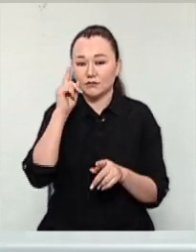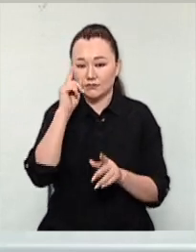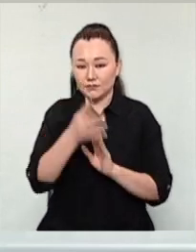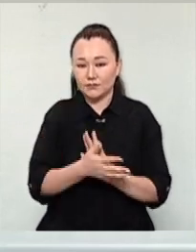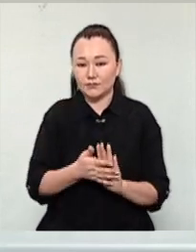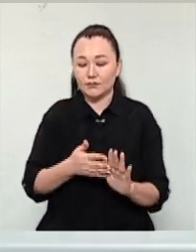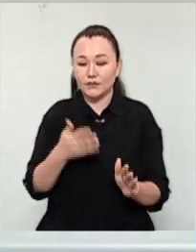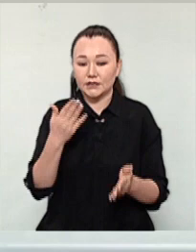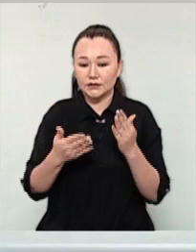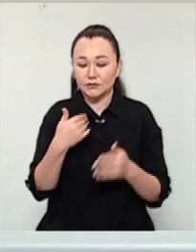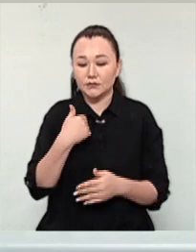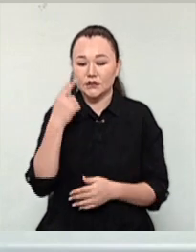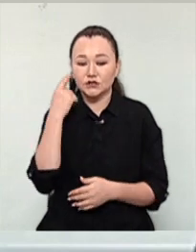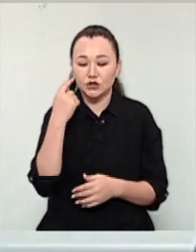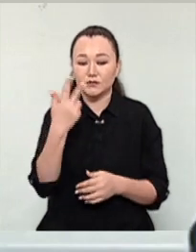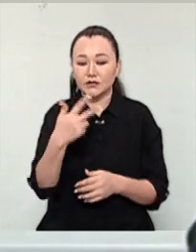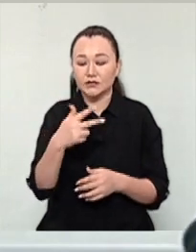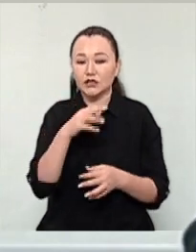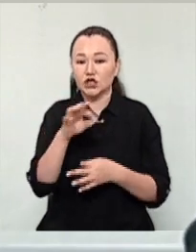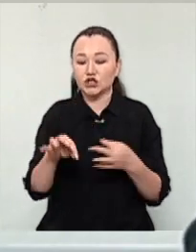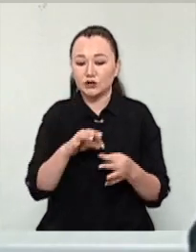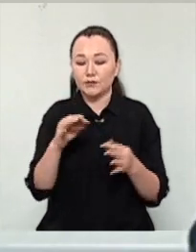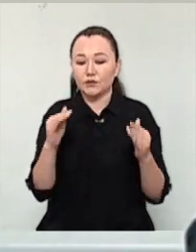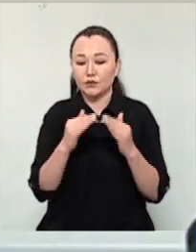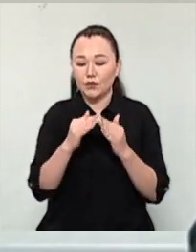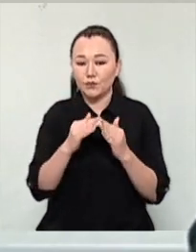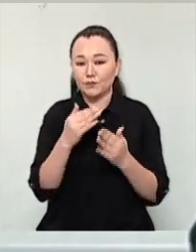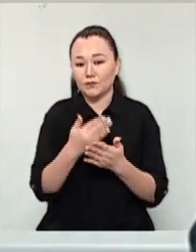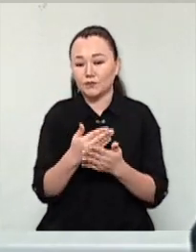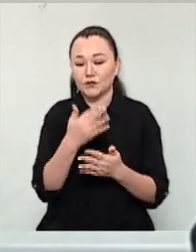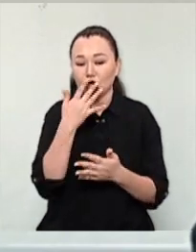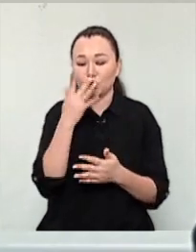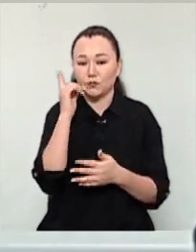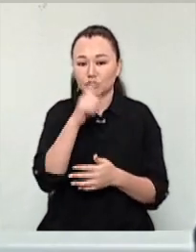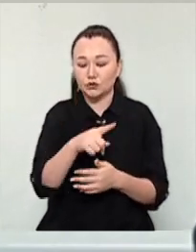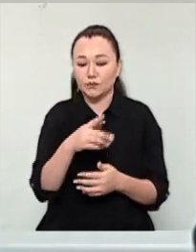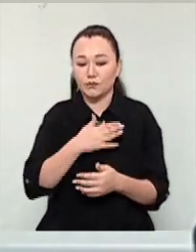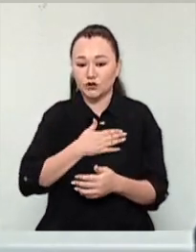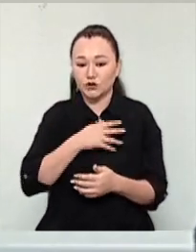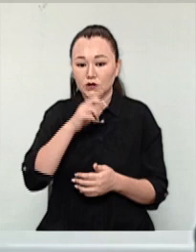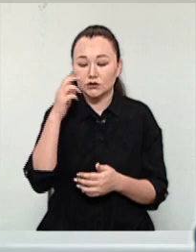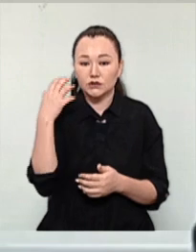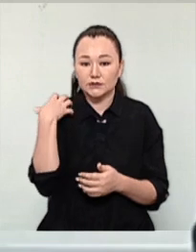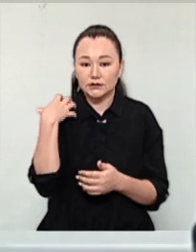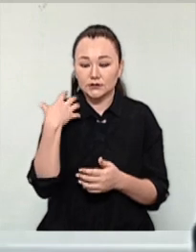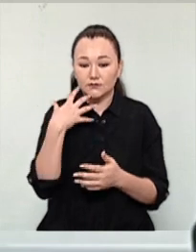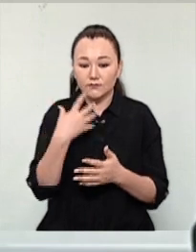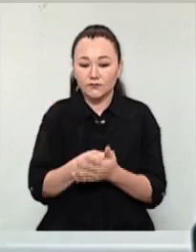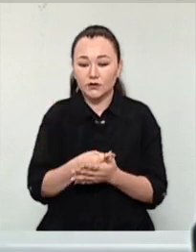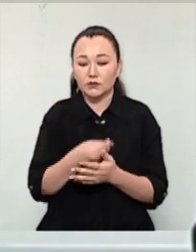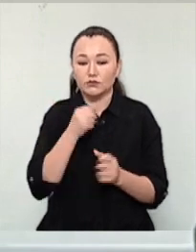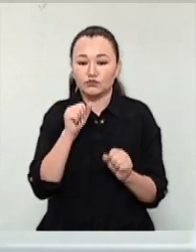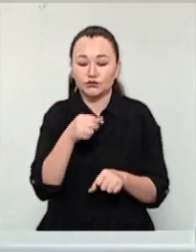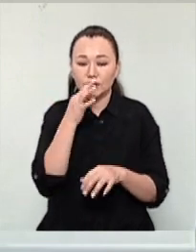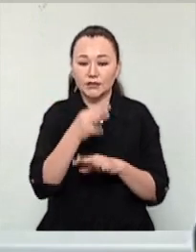если мы слышим объектов за рубежом принадлежат нашим государственным чиновникам можно